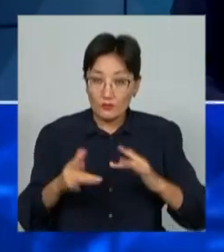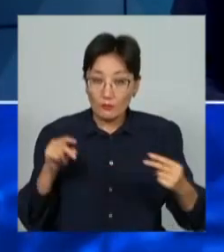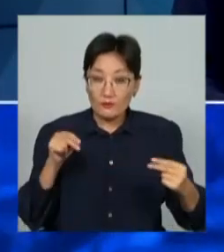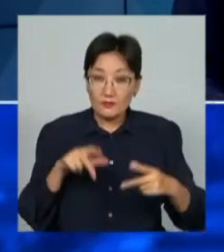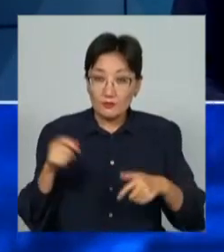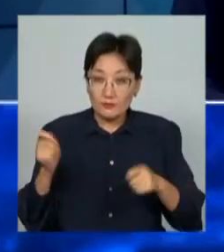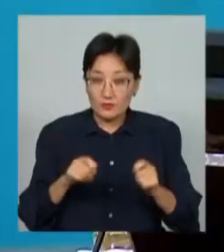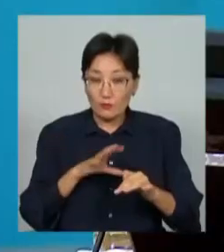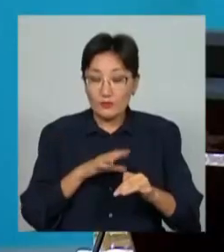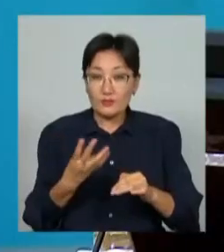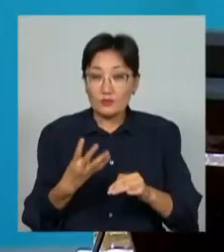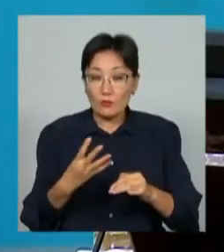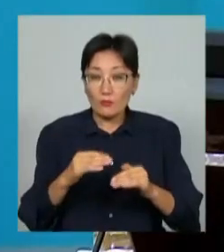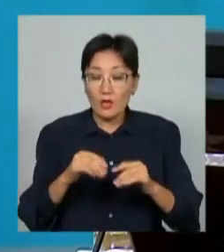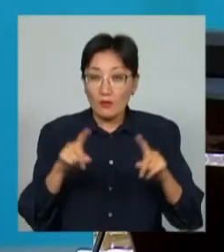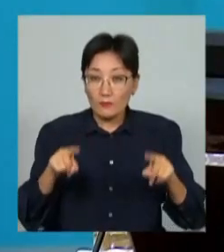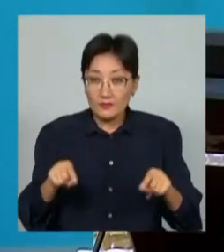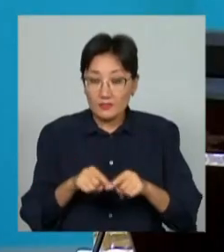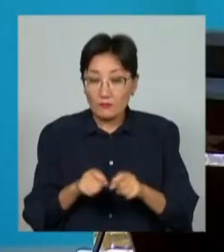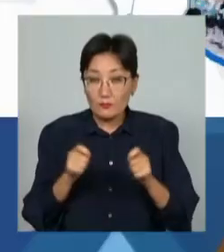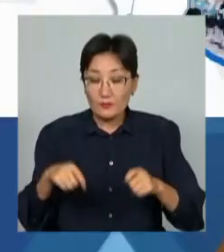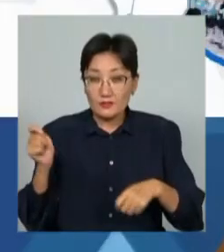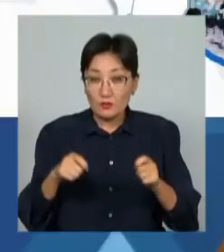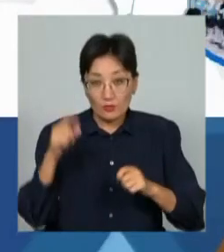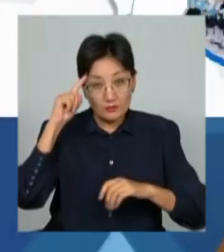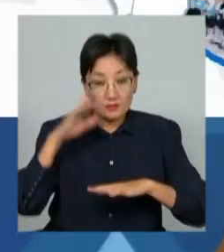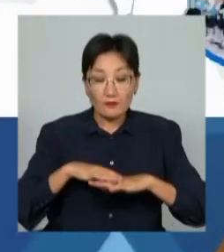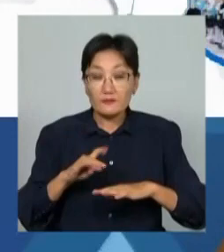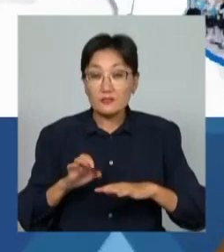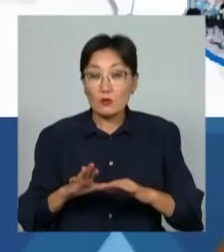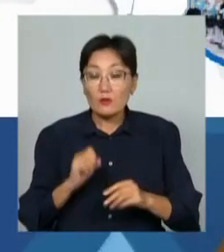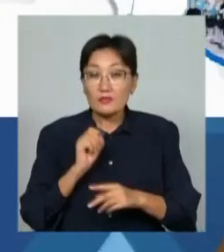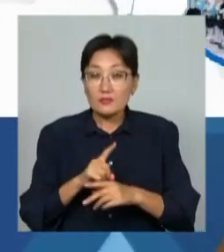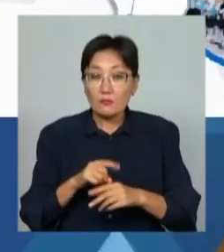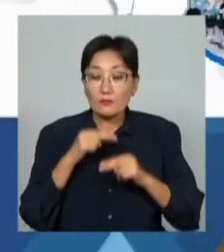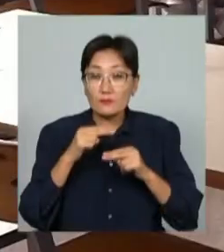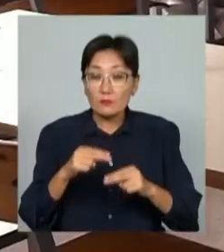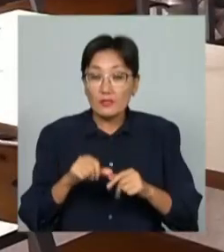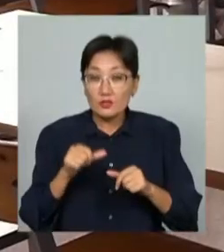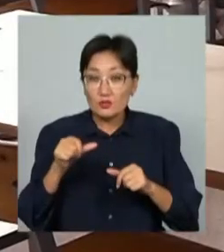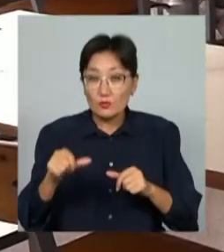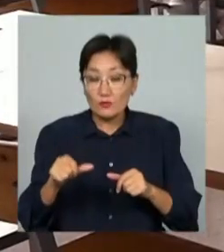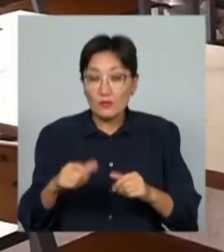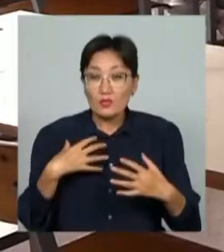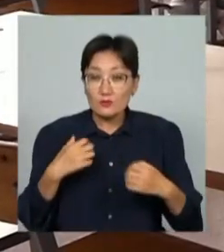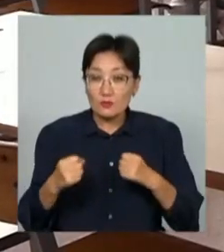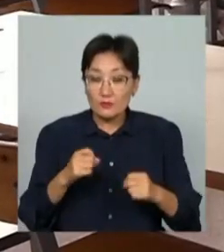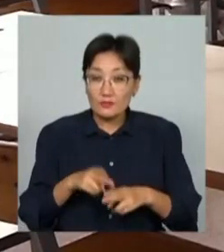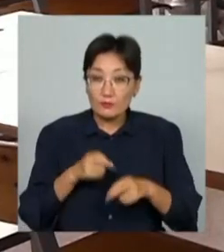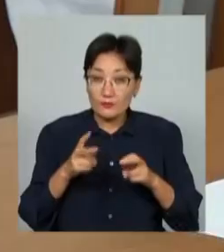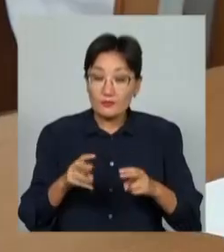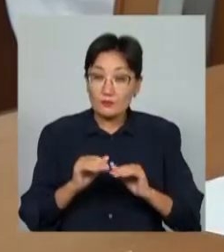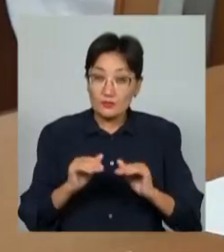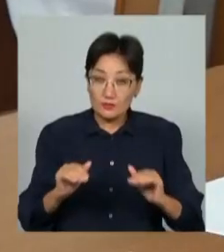Онлайн-конференция состояла из 4 панельных сессий. Открывая форум, аким Бакыджан Сагинтаев поручил обратить особое внимание здоровью и